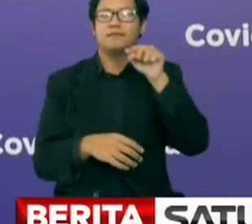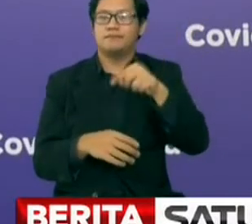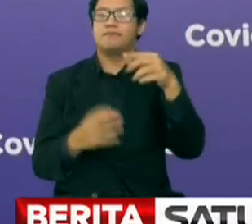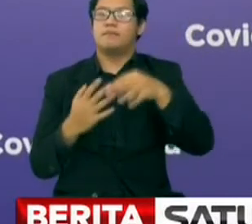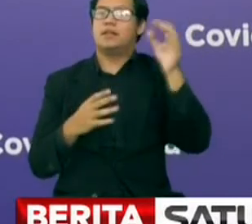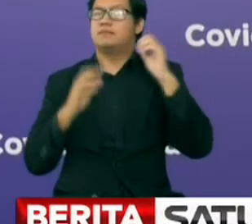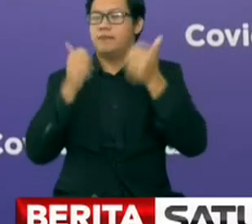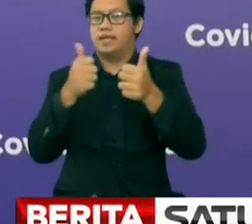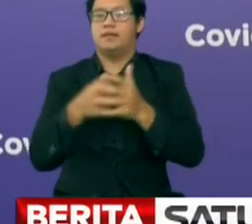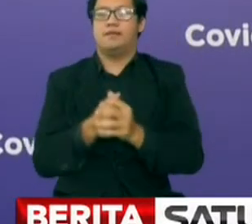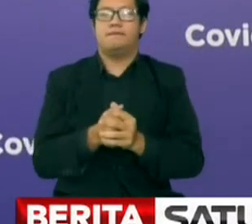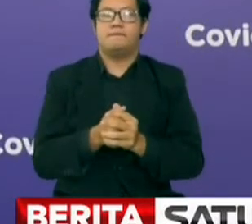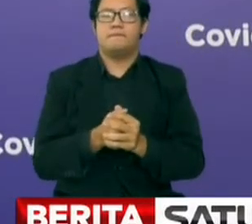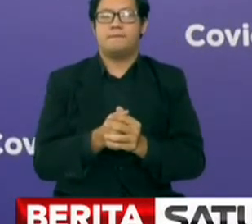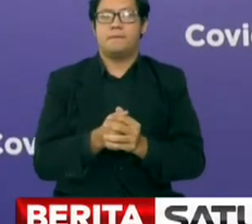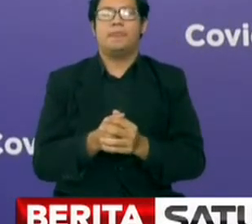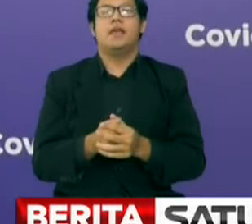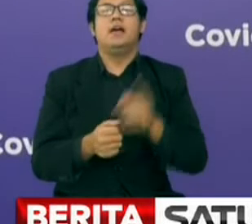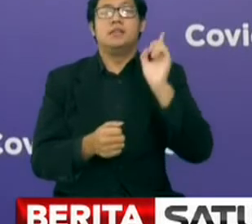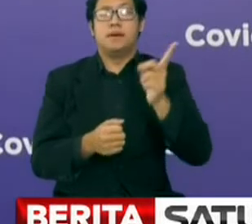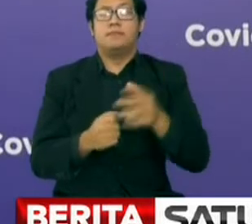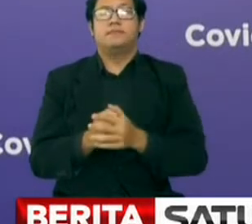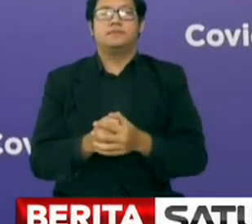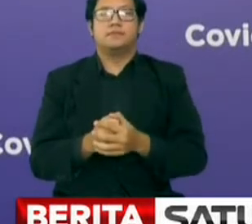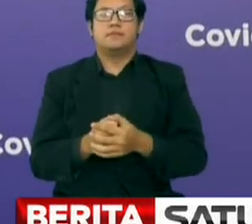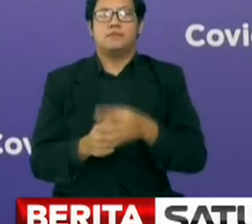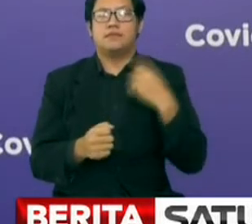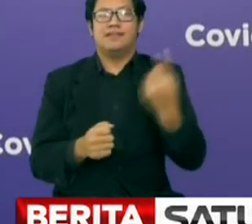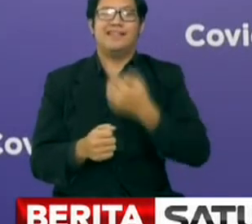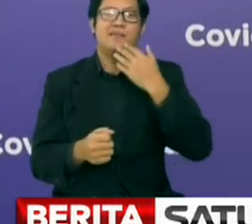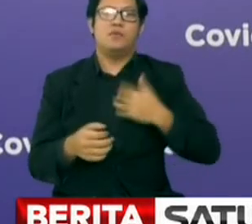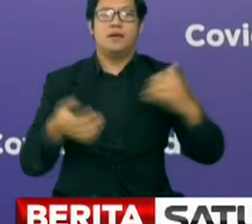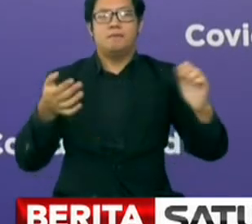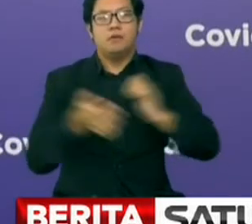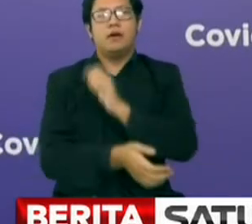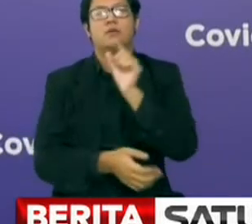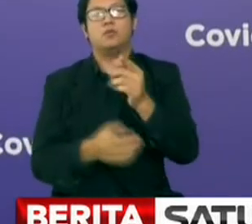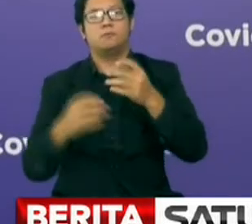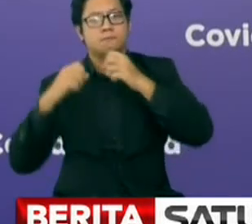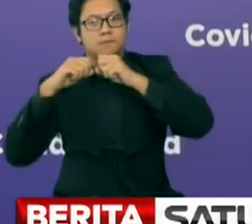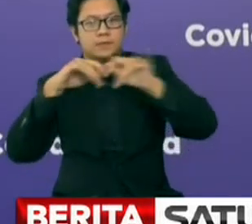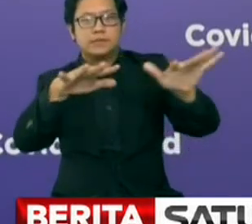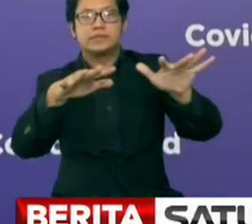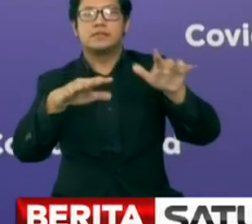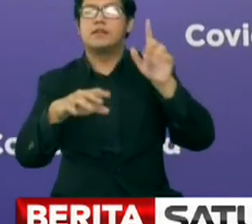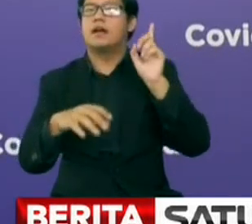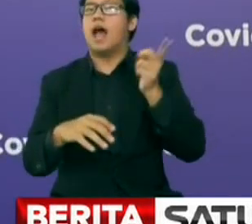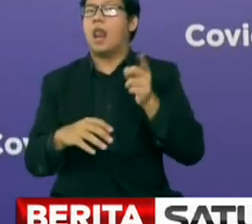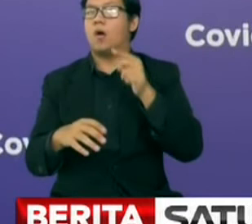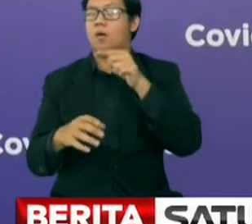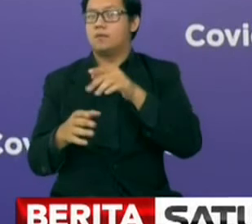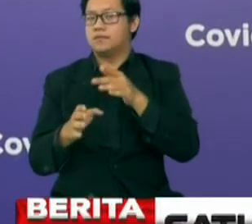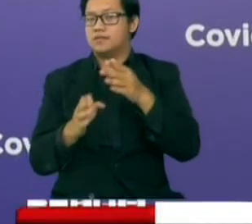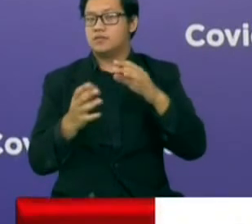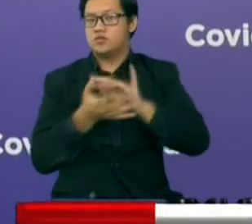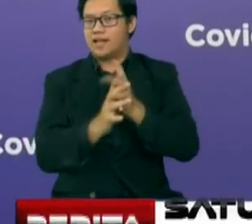terbaik Hai karena kita memiliki peluang untuk menularkan penyakit ini manakala sebelum